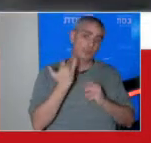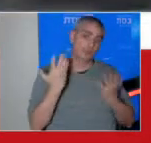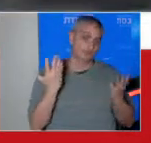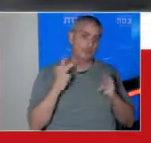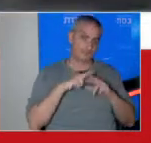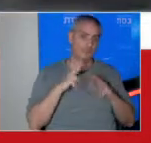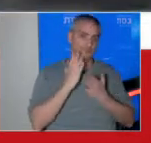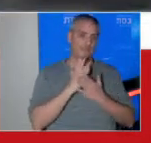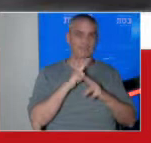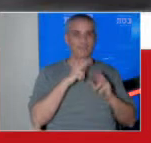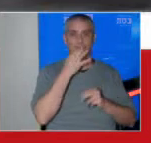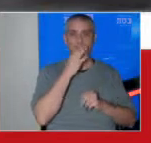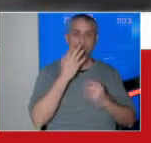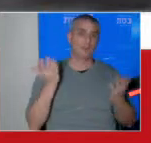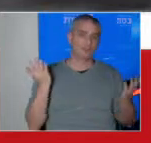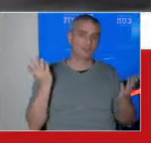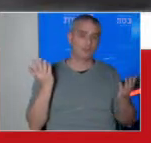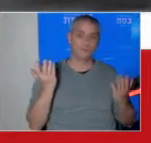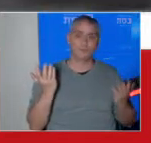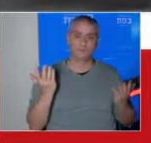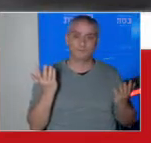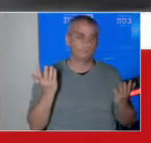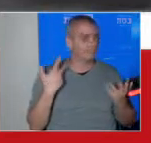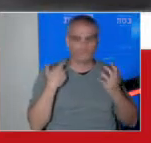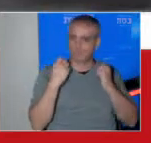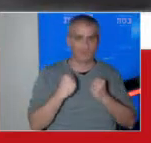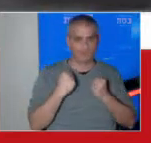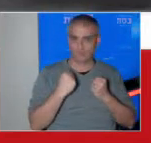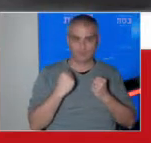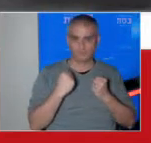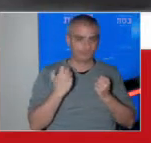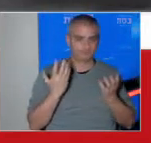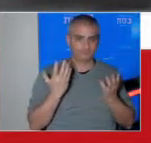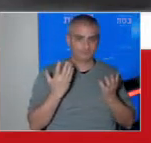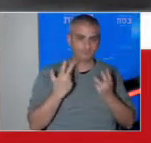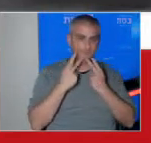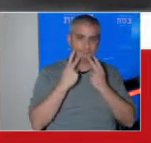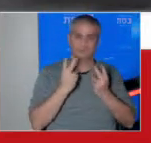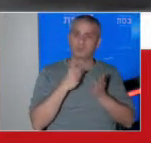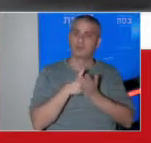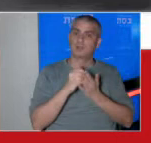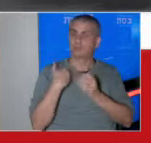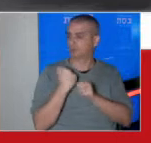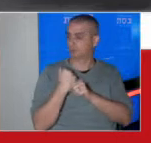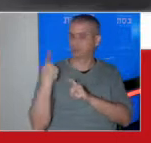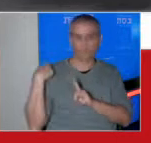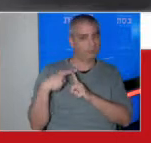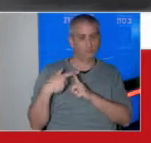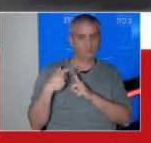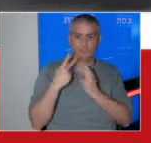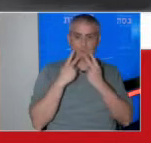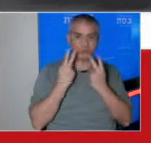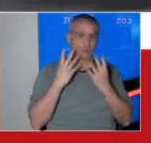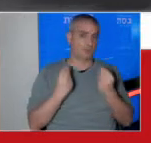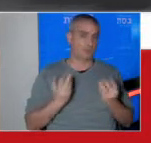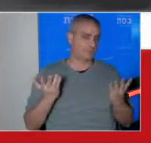מביא אותנו למצב יותר טוב, אבל אני... אני לא בטוח שהפתרון של להמשיך את מה שעשינו הוא פתרון יותר